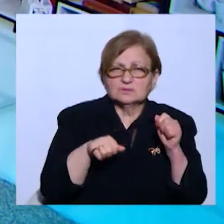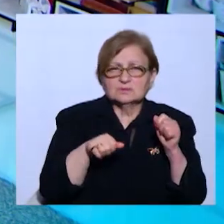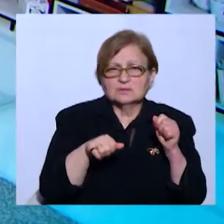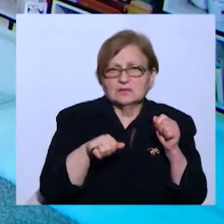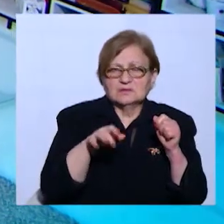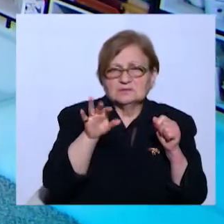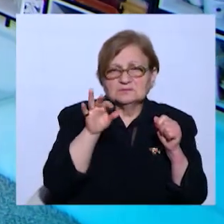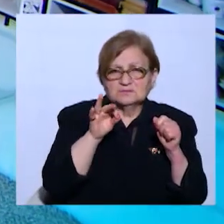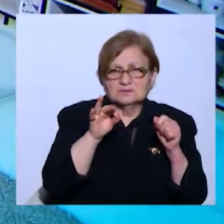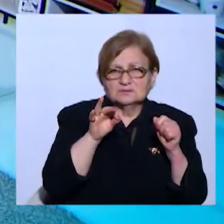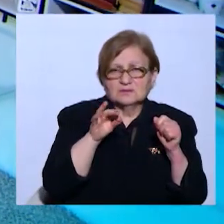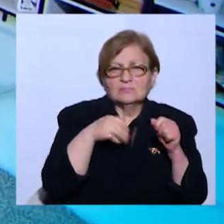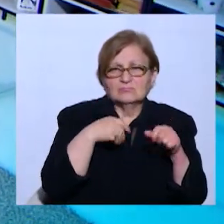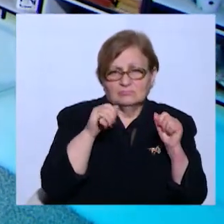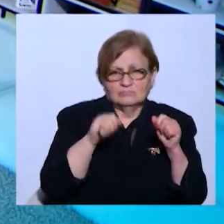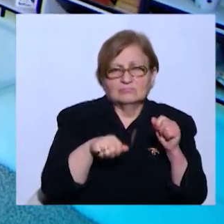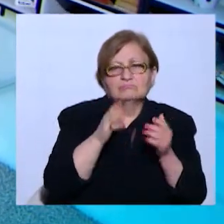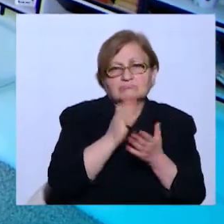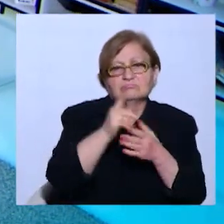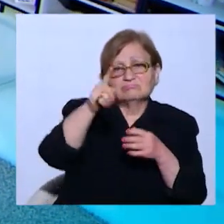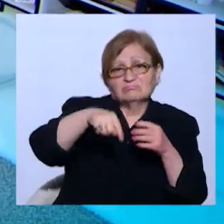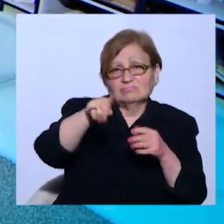სამის აღების უფლება აქვს, იმიტომ რომ აქ სამი არის.